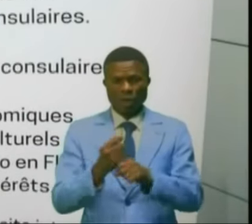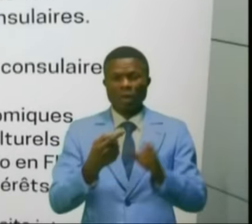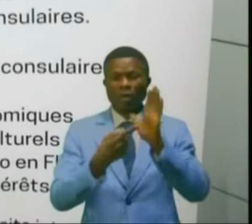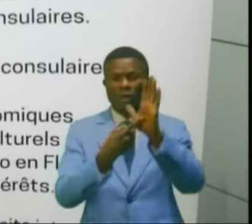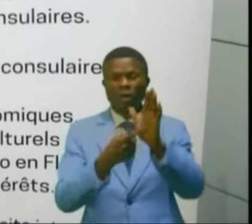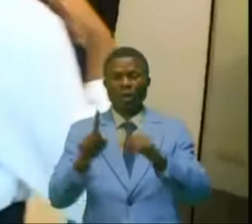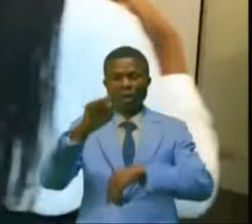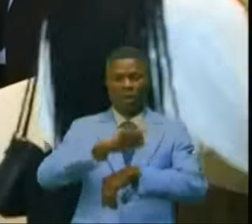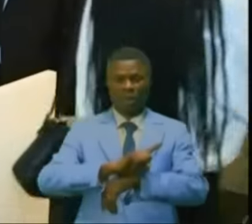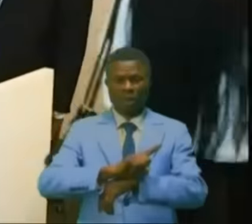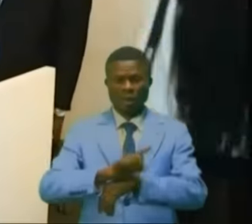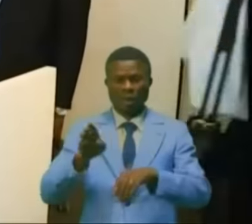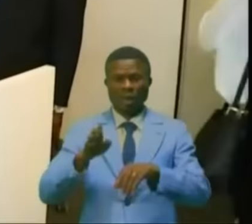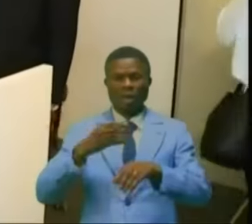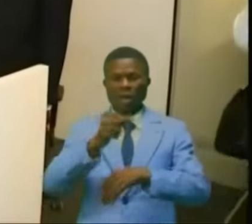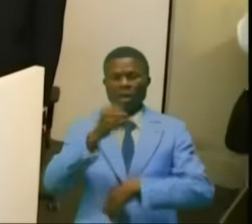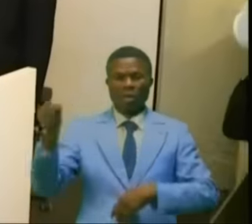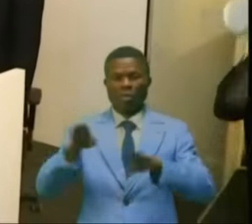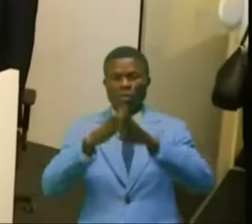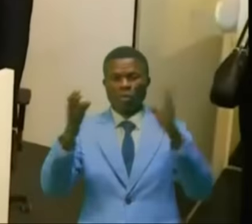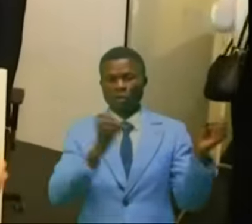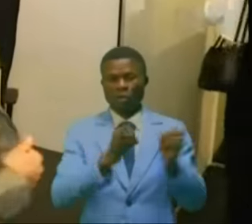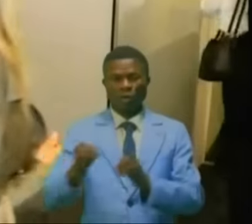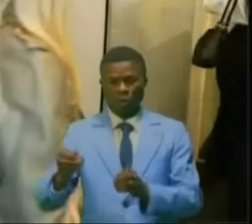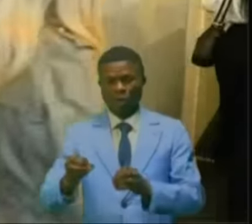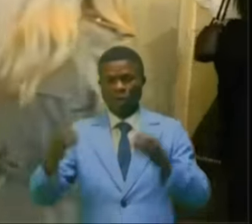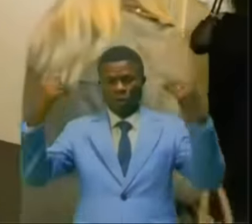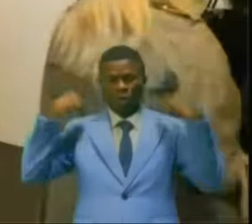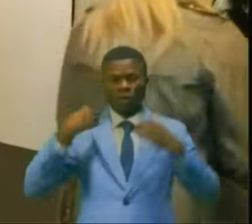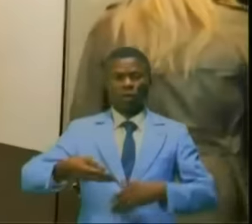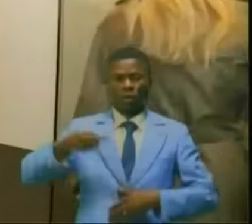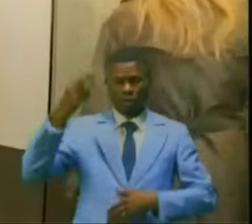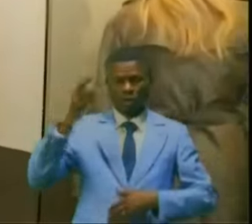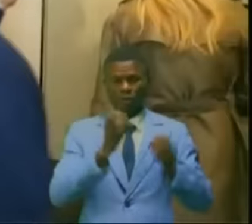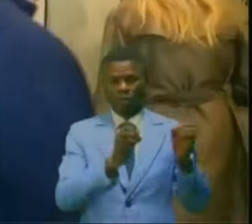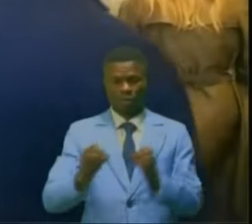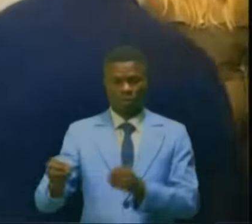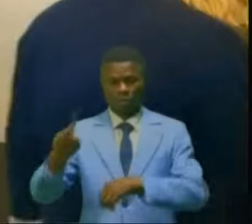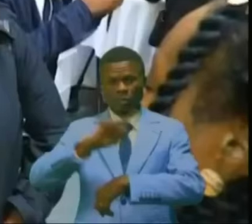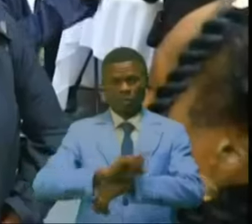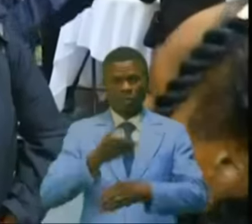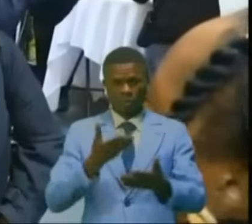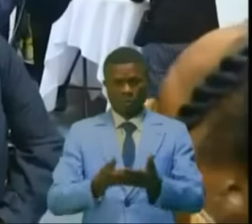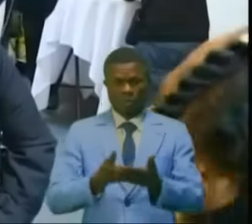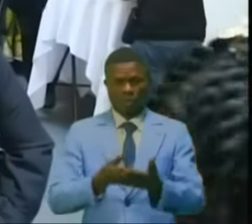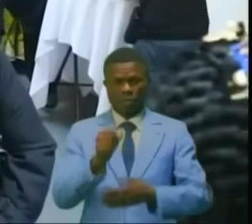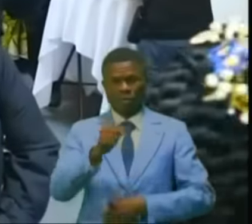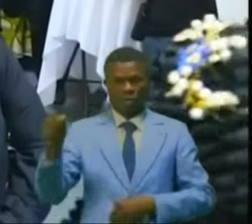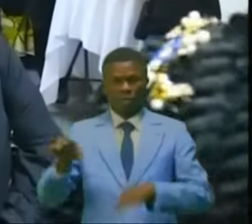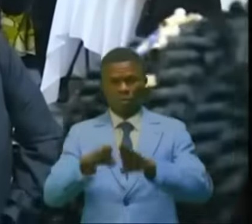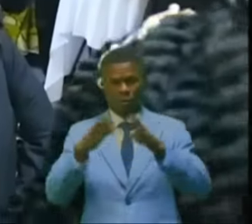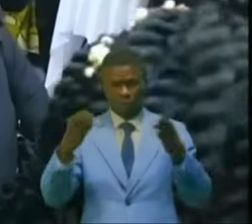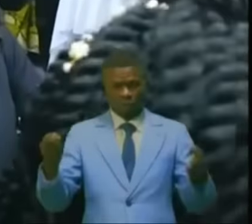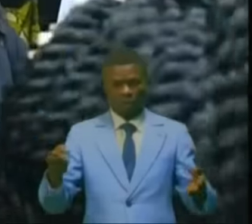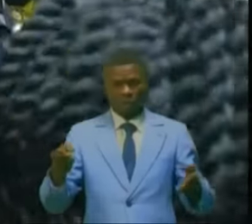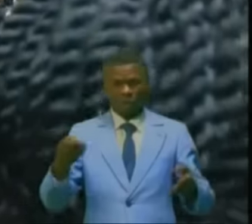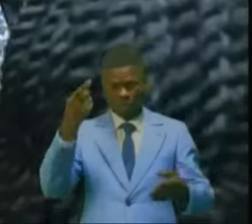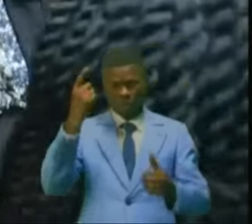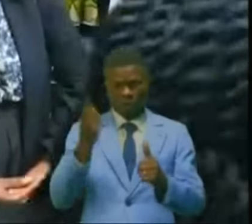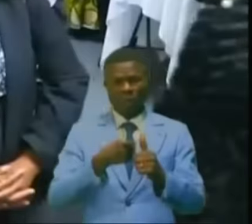la journée porte ouverte organisée par le consul général. On a organisé cette journée porte ouverte justement pour